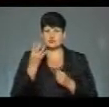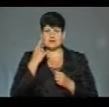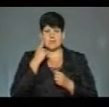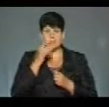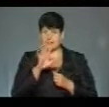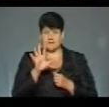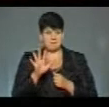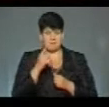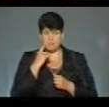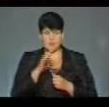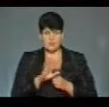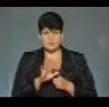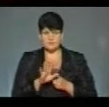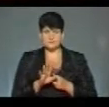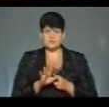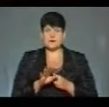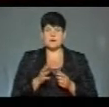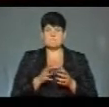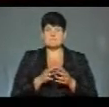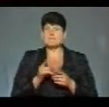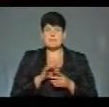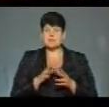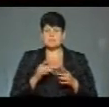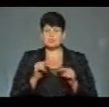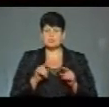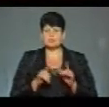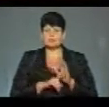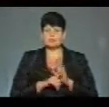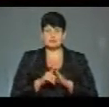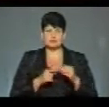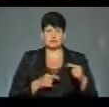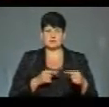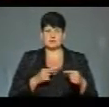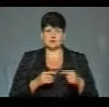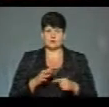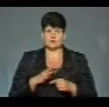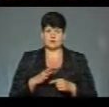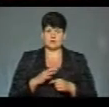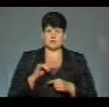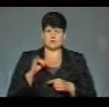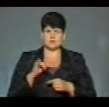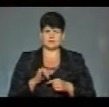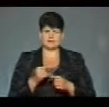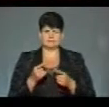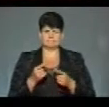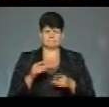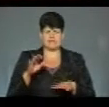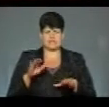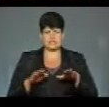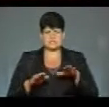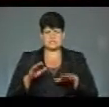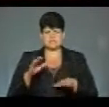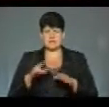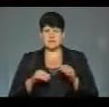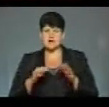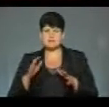на п'ятірку, а так на максимально. Чому? Тому що на початку самих дебатів відбулася в них ось така дисбаланс, можна будемо